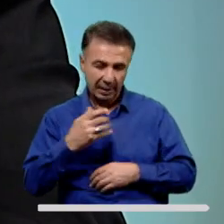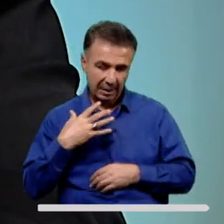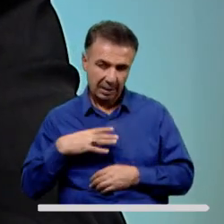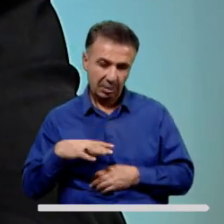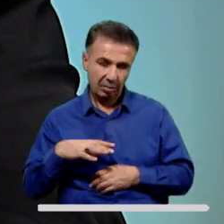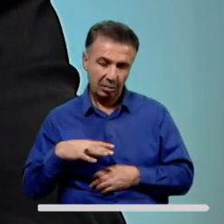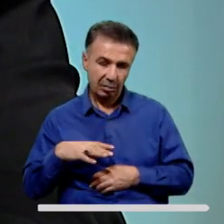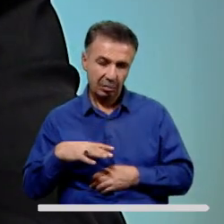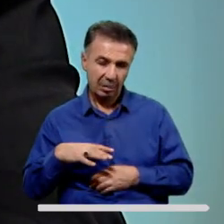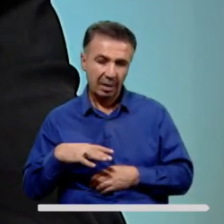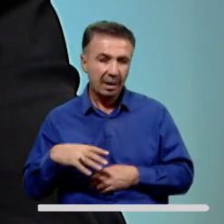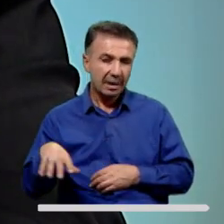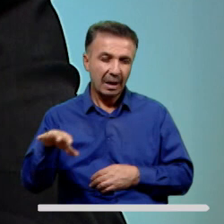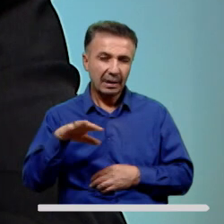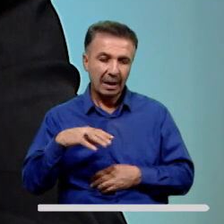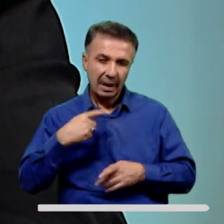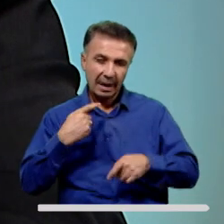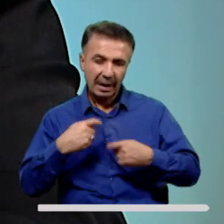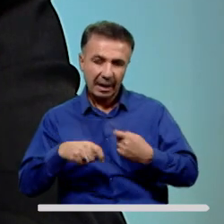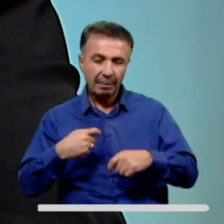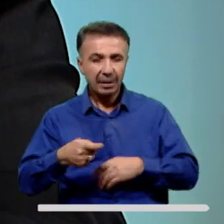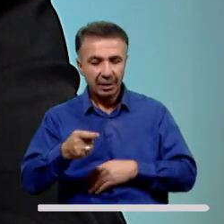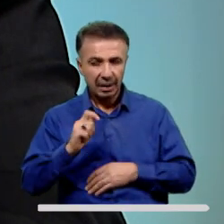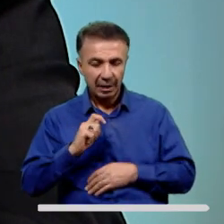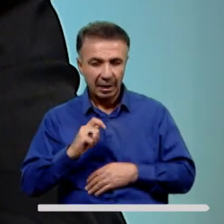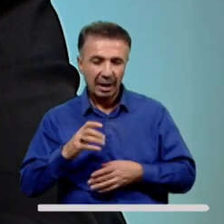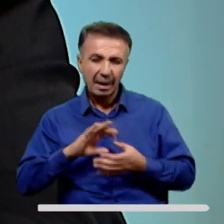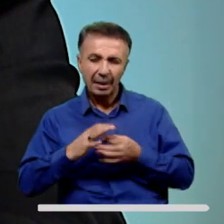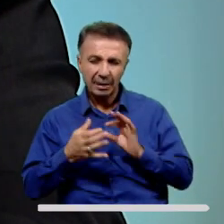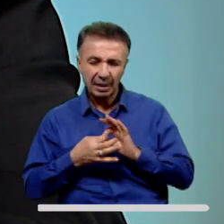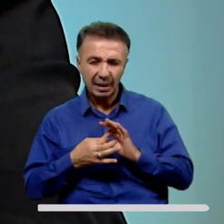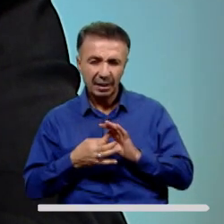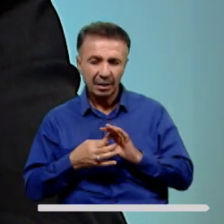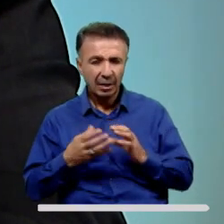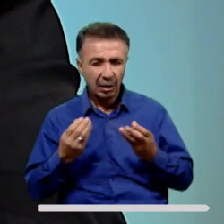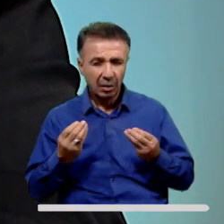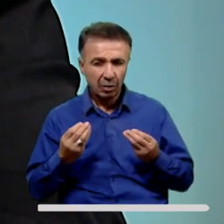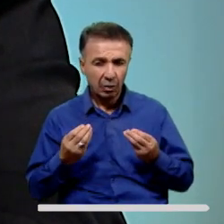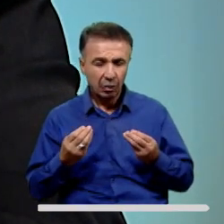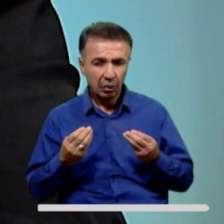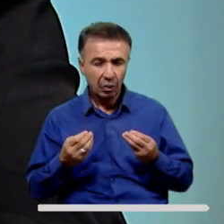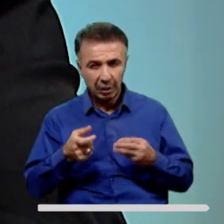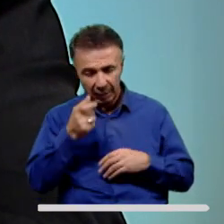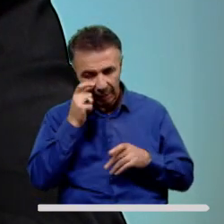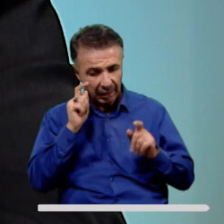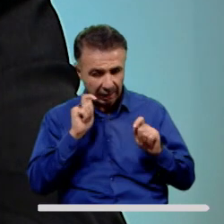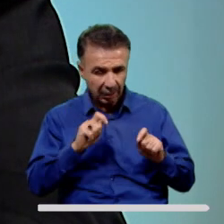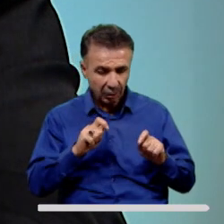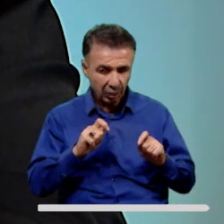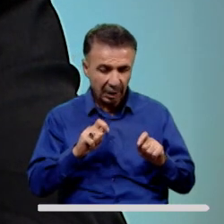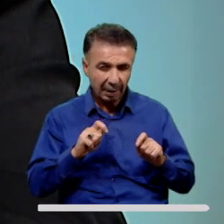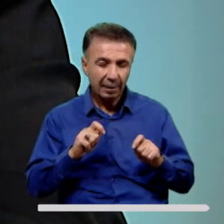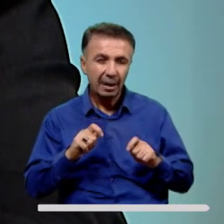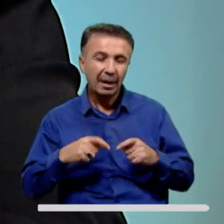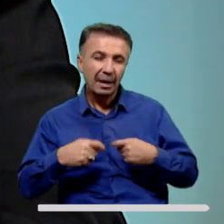Genellikle emlakçıların çoğu tabii bunu uygun görüp devam ediyor da birkaç emlakçı gördüm böyle hassasiyet sahibi. Kredili satışımız